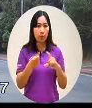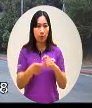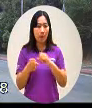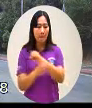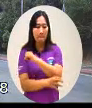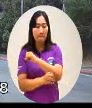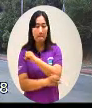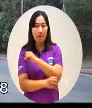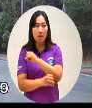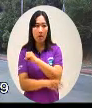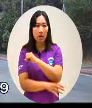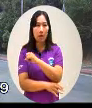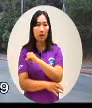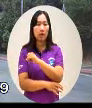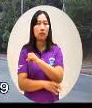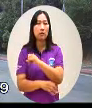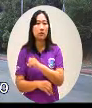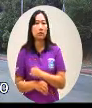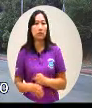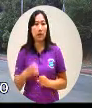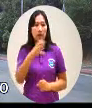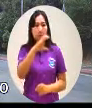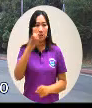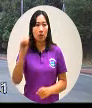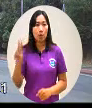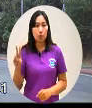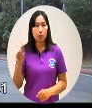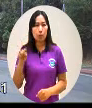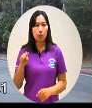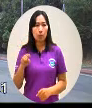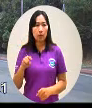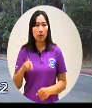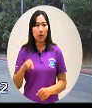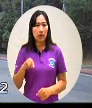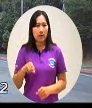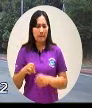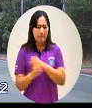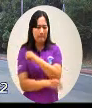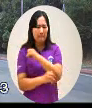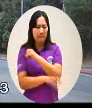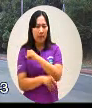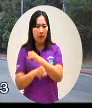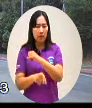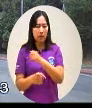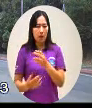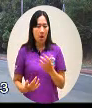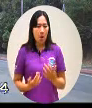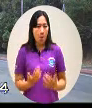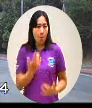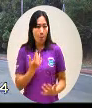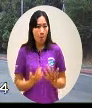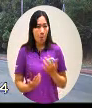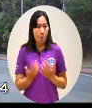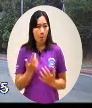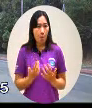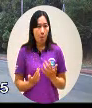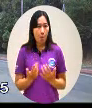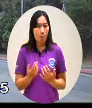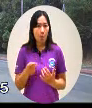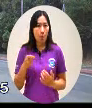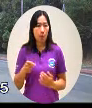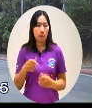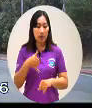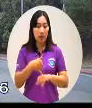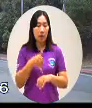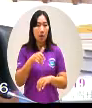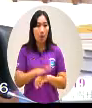温，蠓啊，就是爱二氧化碳，佮高温，就是伊栖息的所在地啊。过去咱首府讲，嗯，啊，都境外移入的，迄